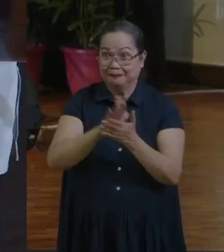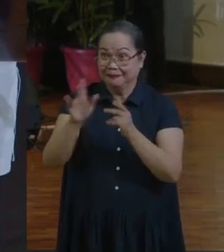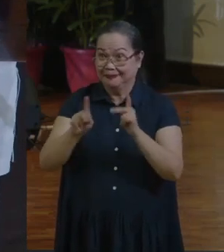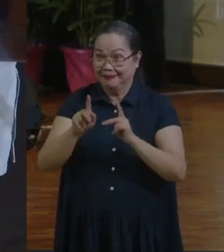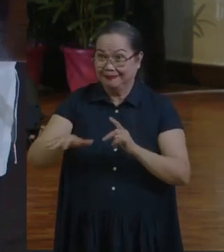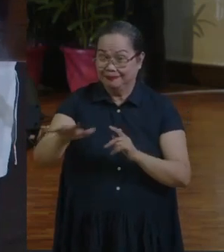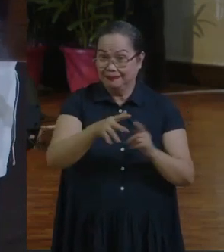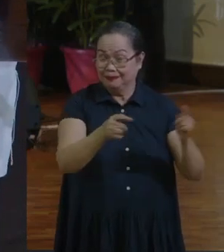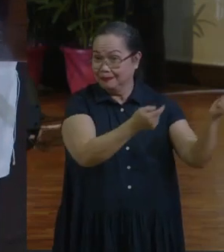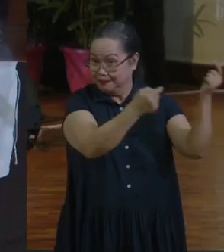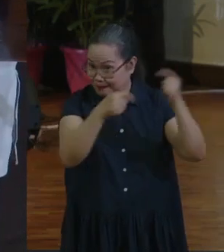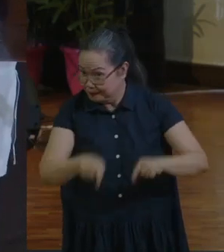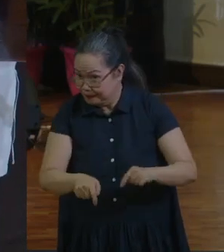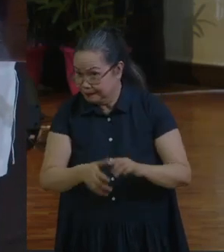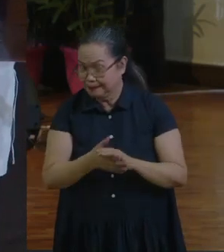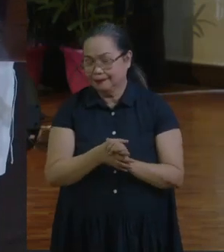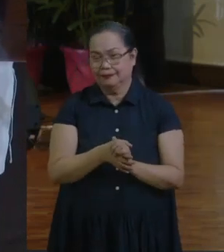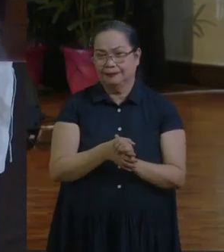kanyang pagdating.